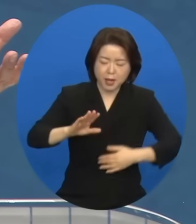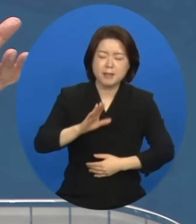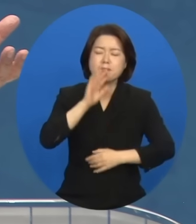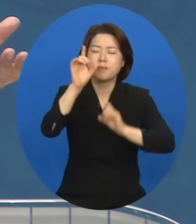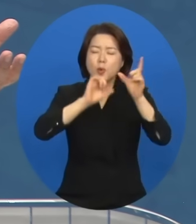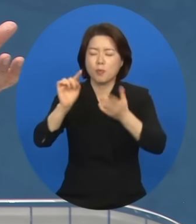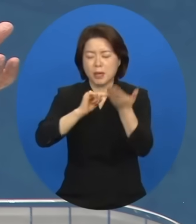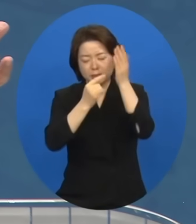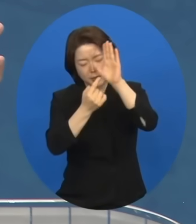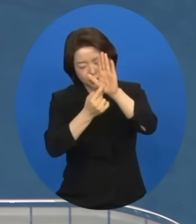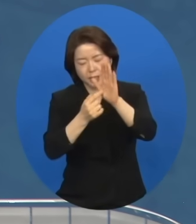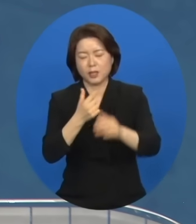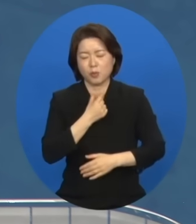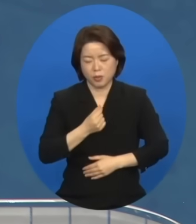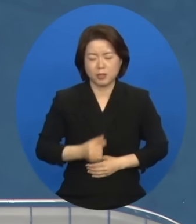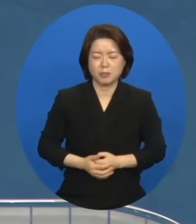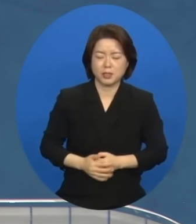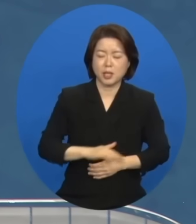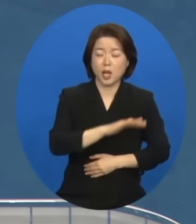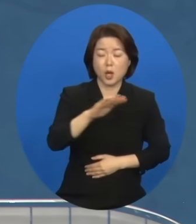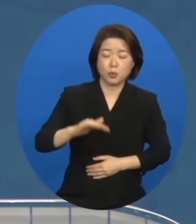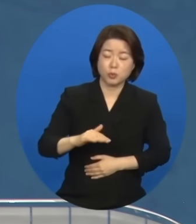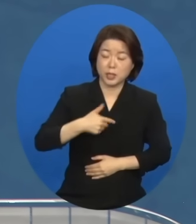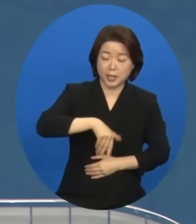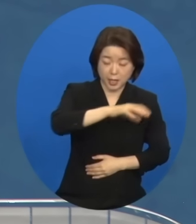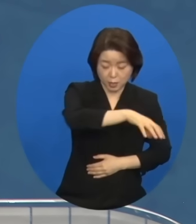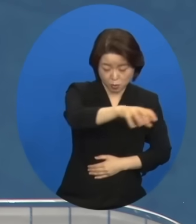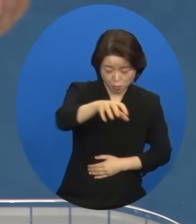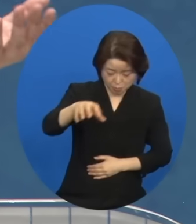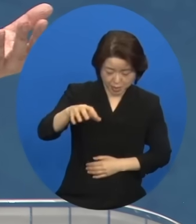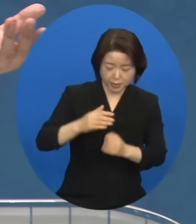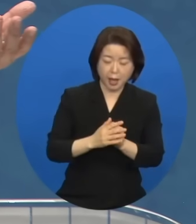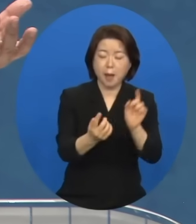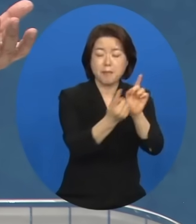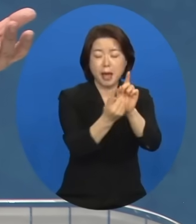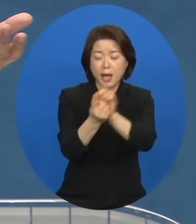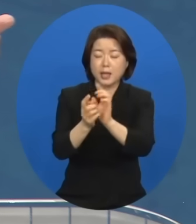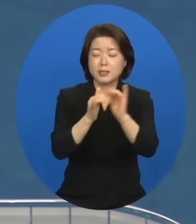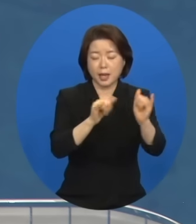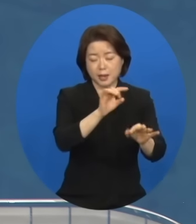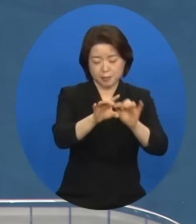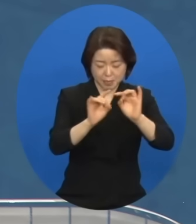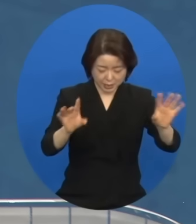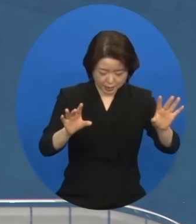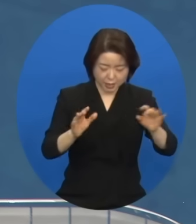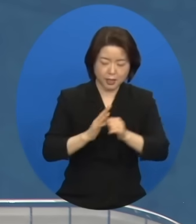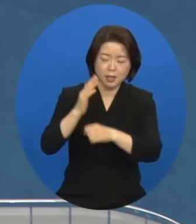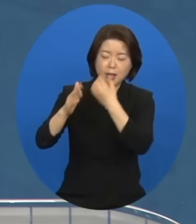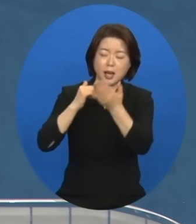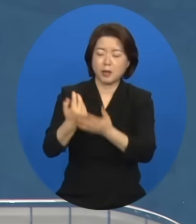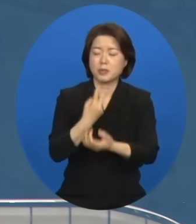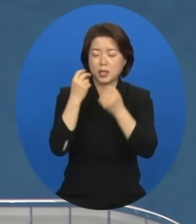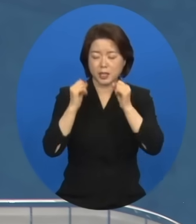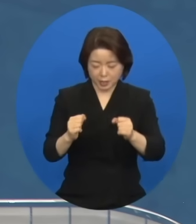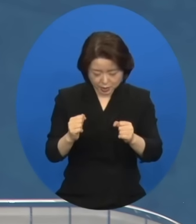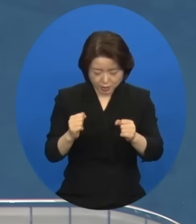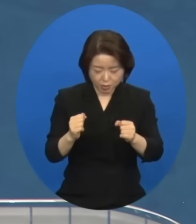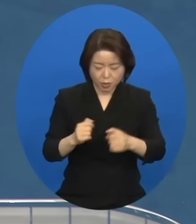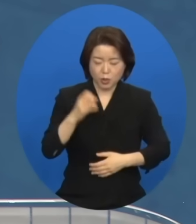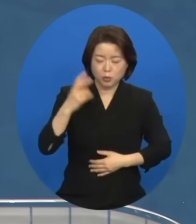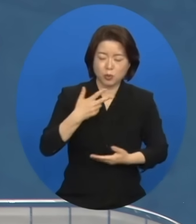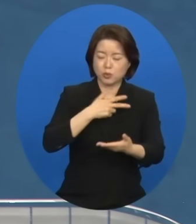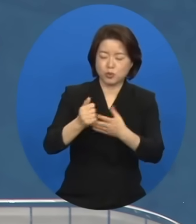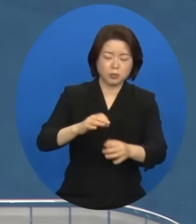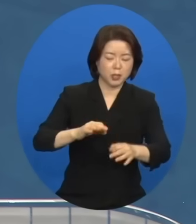되기를 원합니다. 그래서 우리가 가는 곳곳마다 만나는 사람들마다 하나님은 살아계신 것과